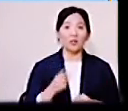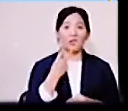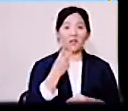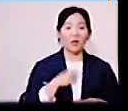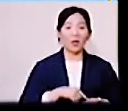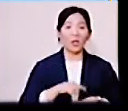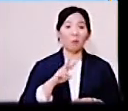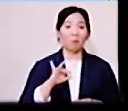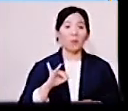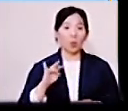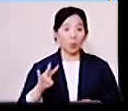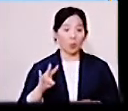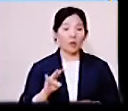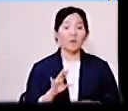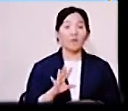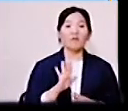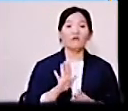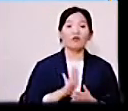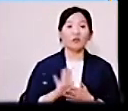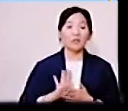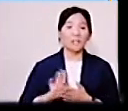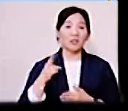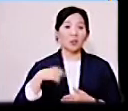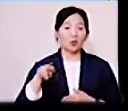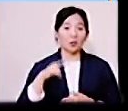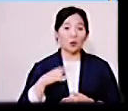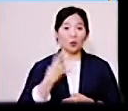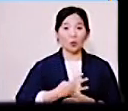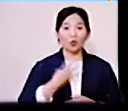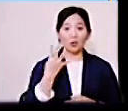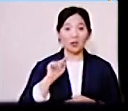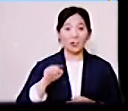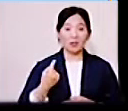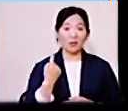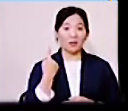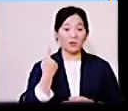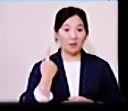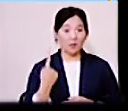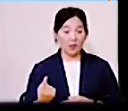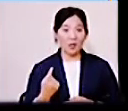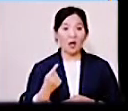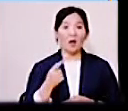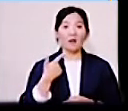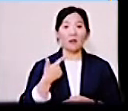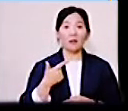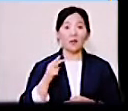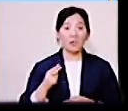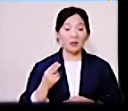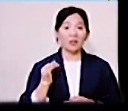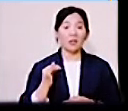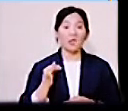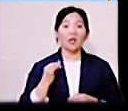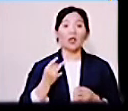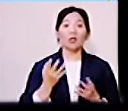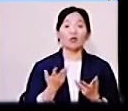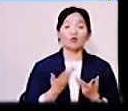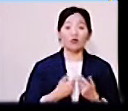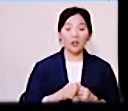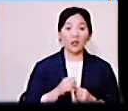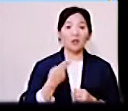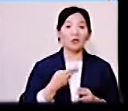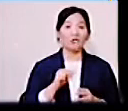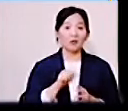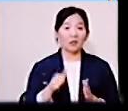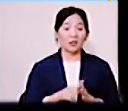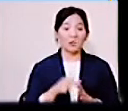минуты при частоте дискретизации 44,1 кГц и разрешении 16